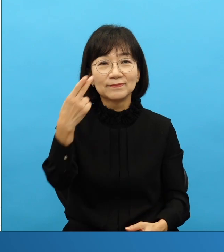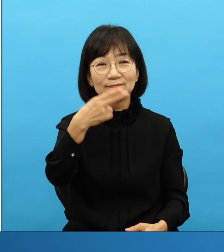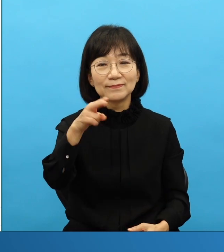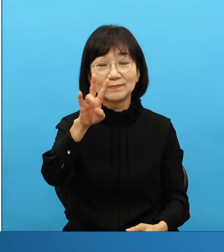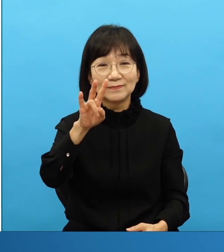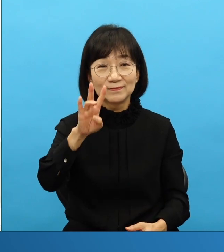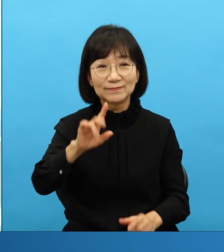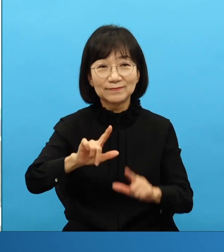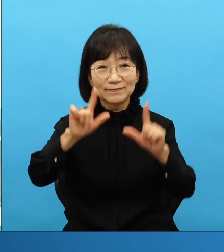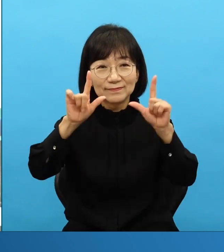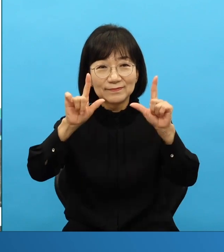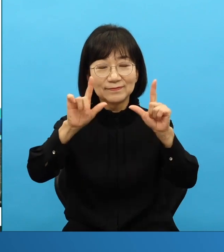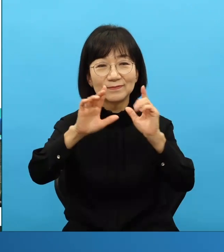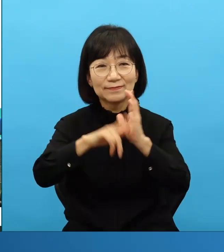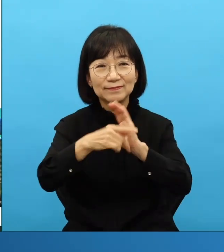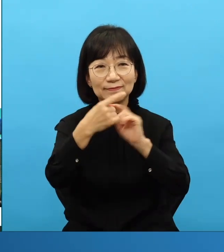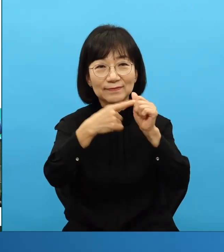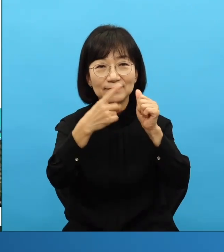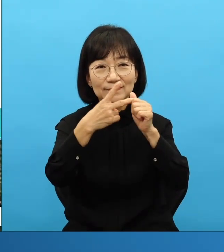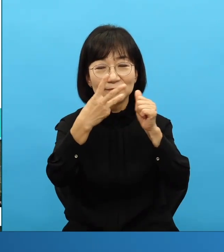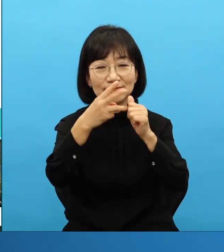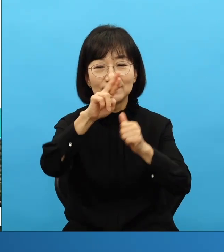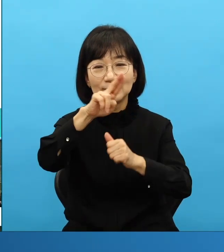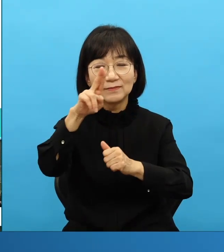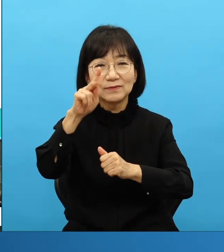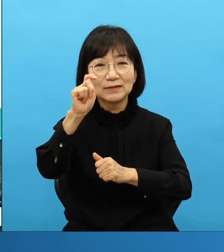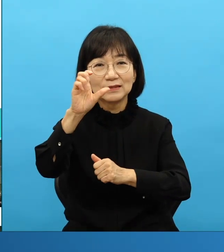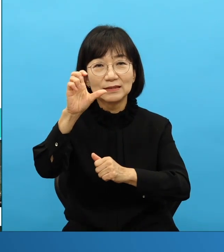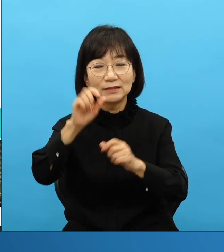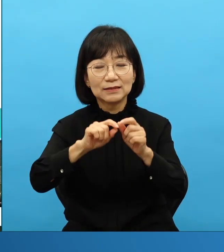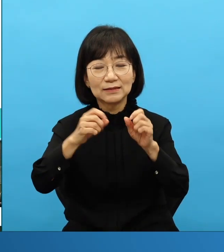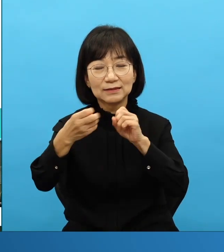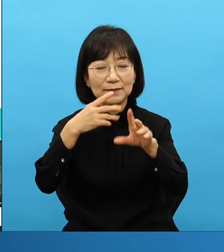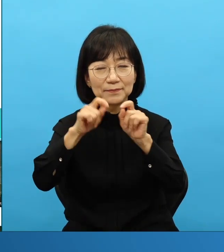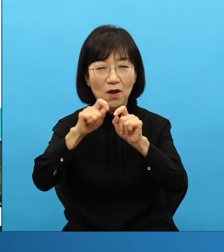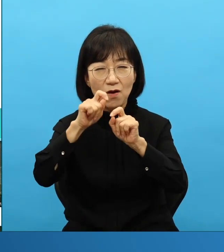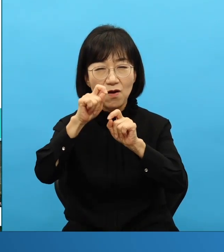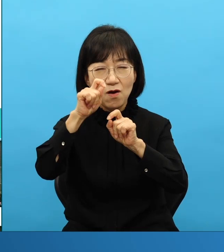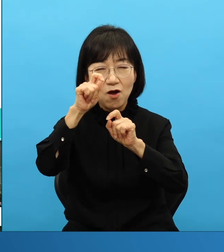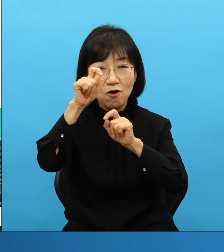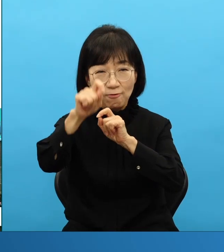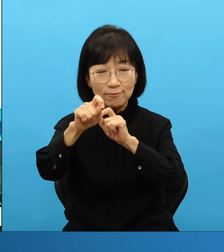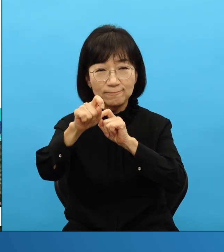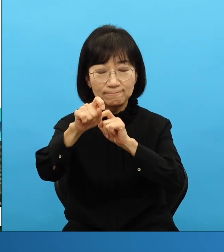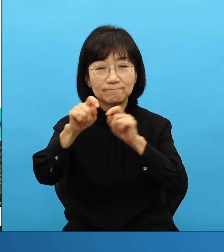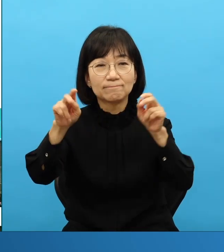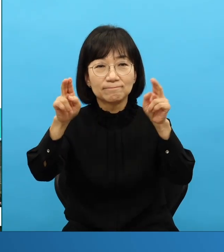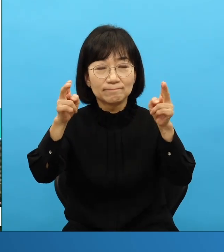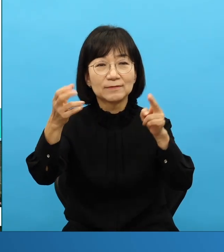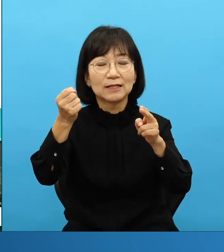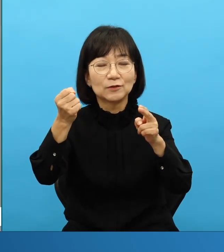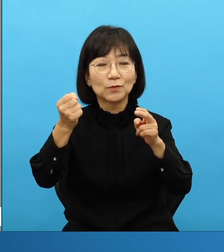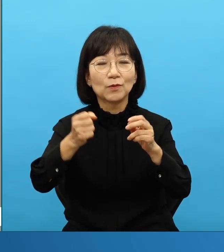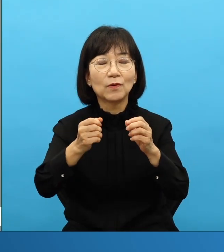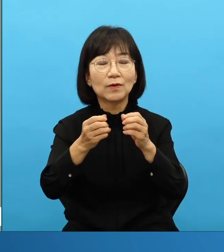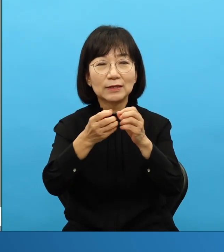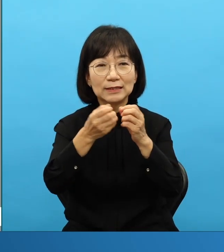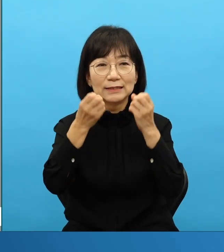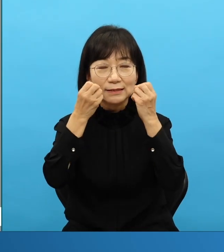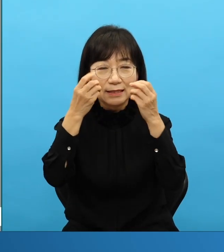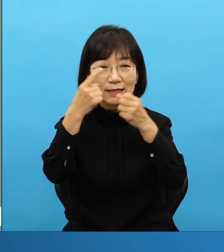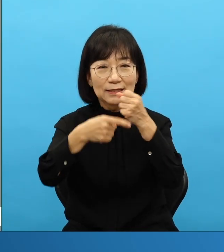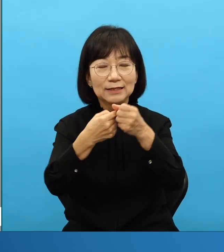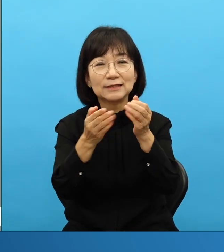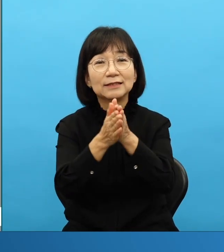2024년 새해에는 제123 RUTC 응답의 영원을 표어로 성취될 언약의 여정을 걷습니다.